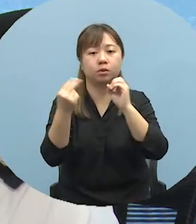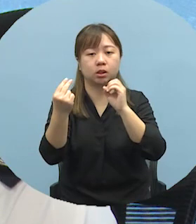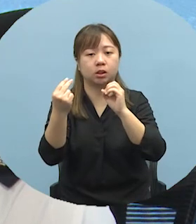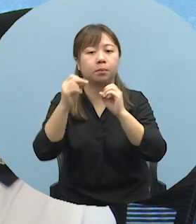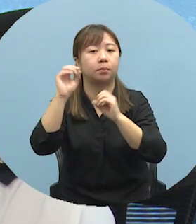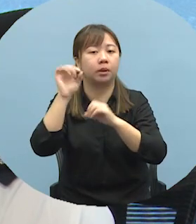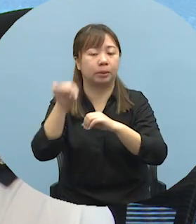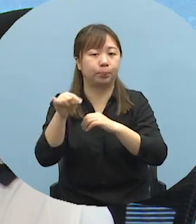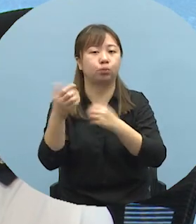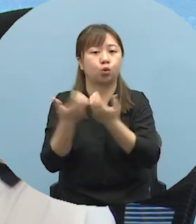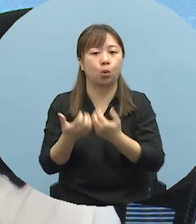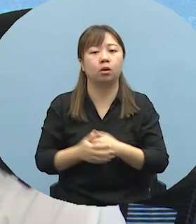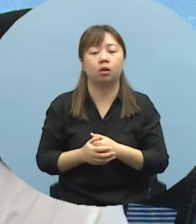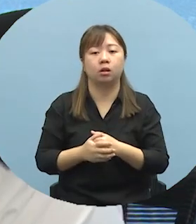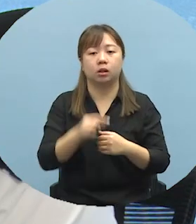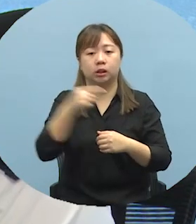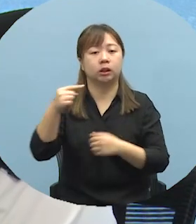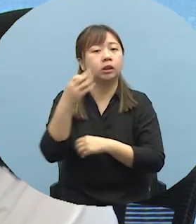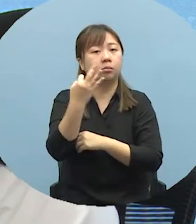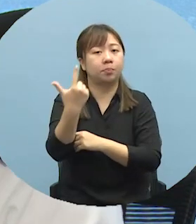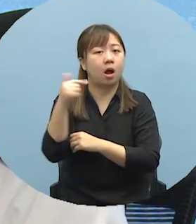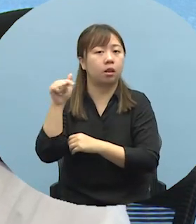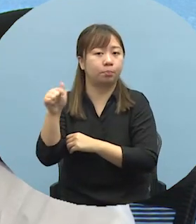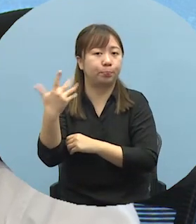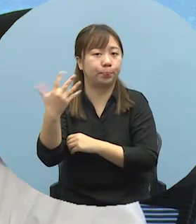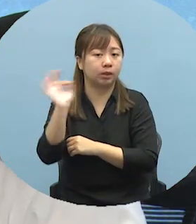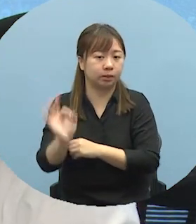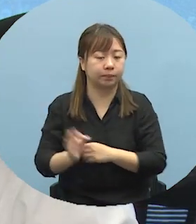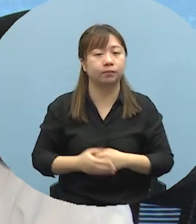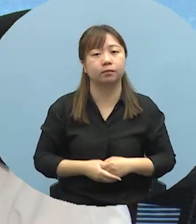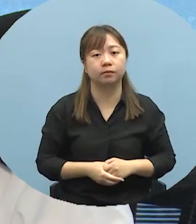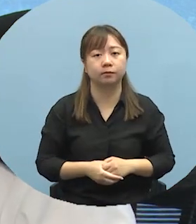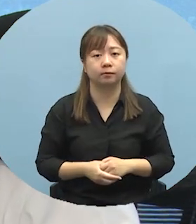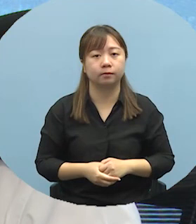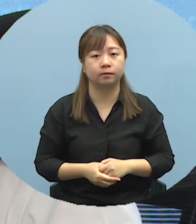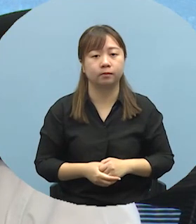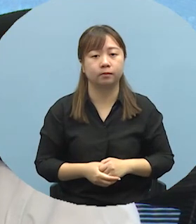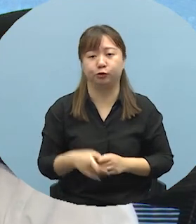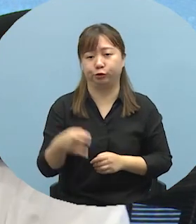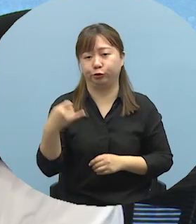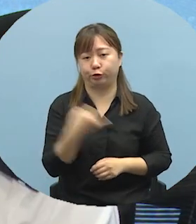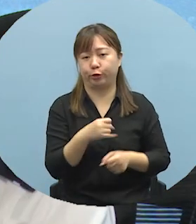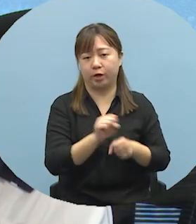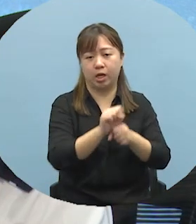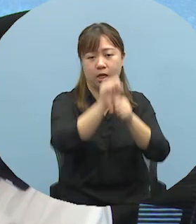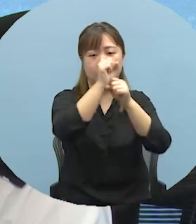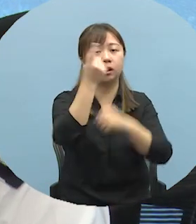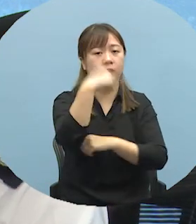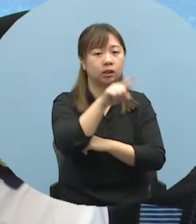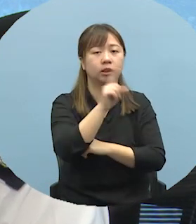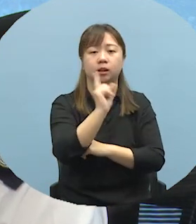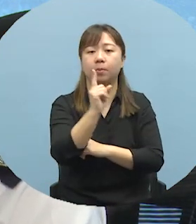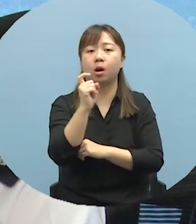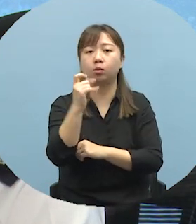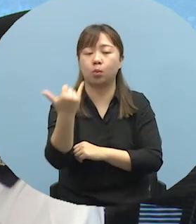0.7%，至到38.5%。整體嘅罪案咧增加咗1,196